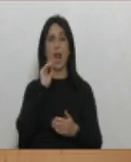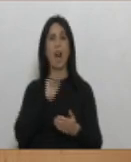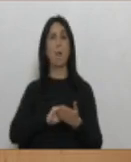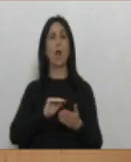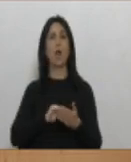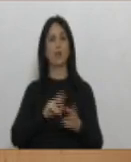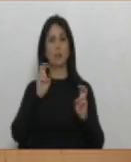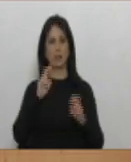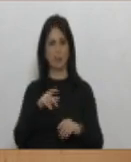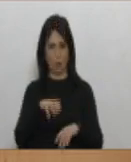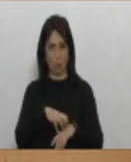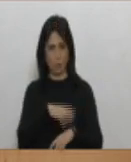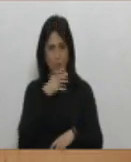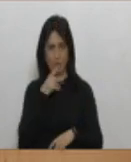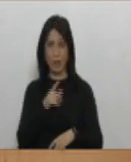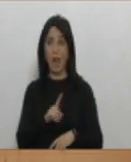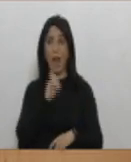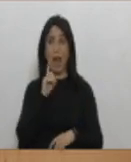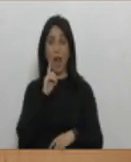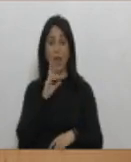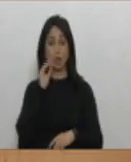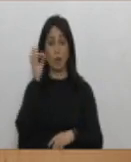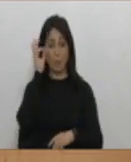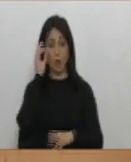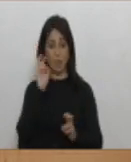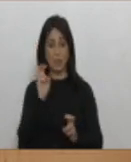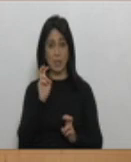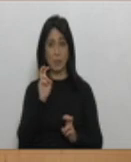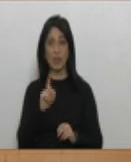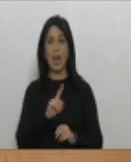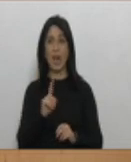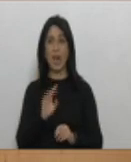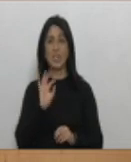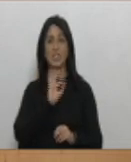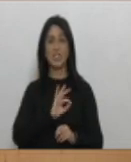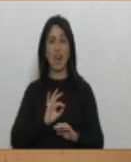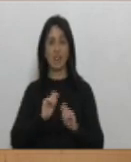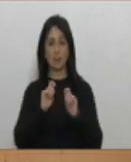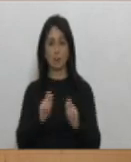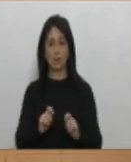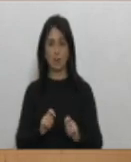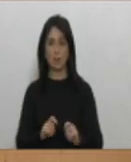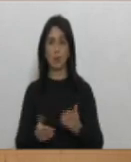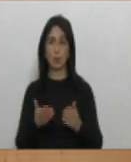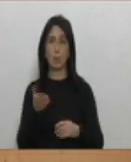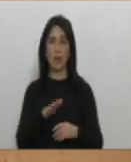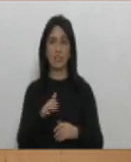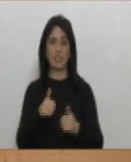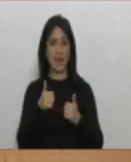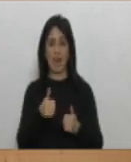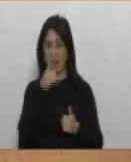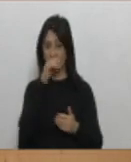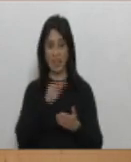პოეტებად მოიხსენიებდნენ. Მაგრამ ახალგაზრდა როცა მოიხსენიებ, რაღაც შეღავაც უწესებ. Თუ მაინც და მაინც კარგად ვერ